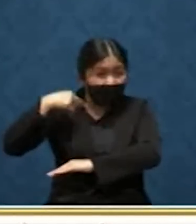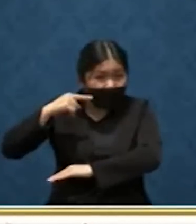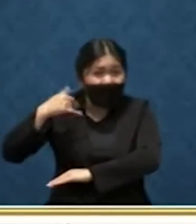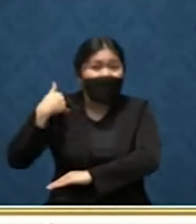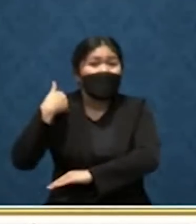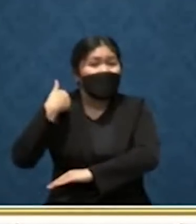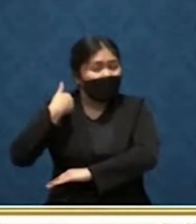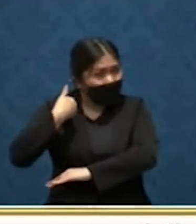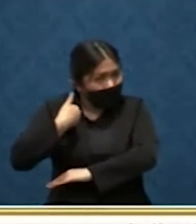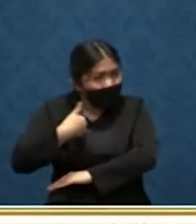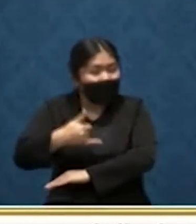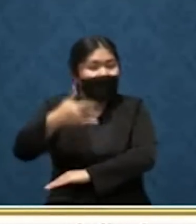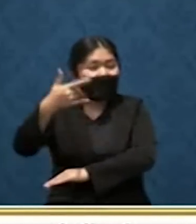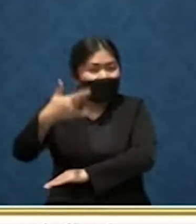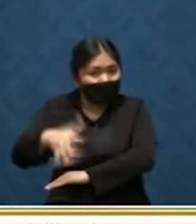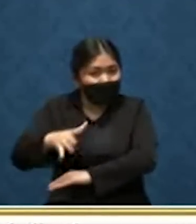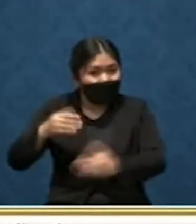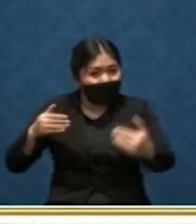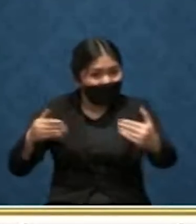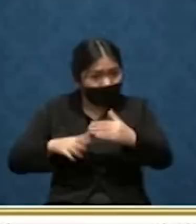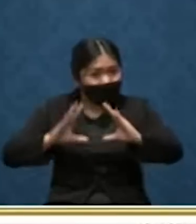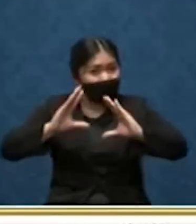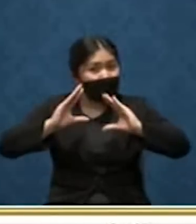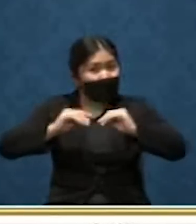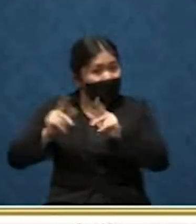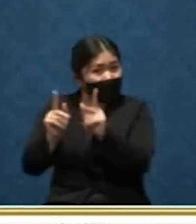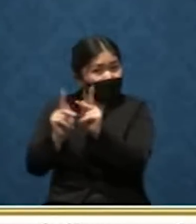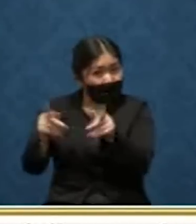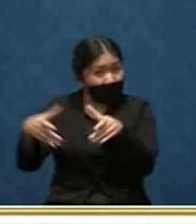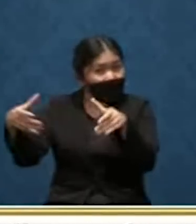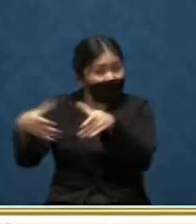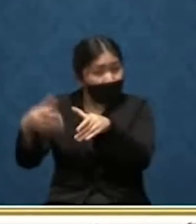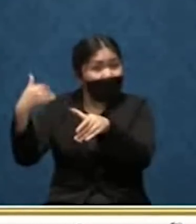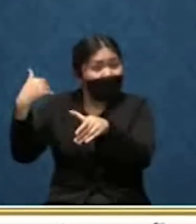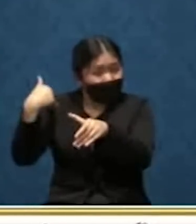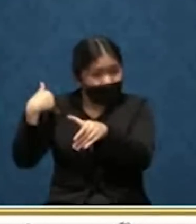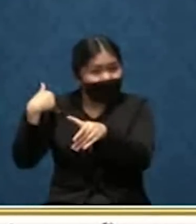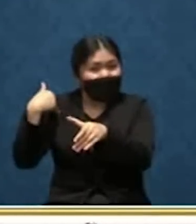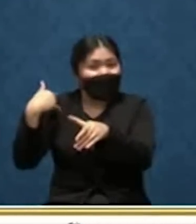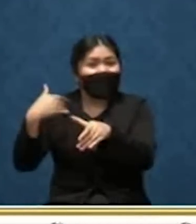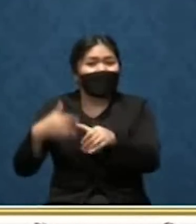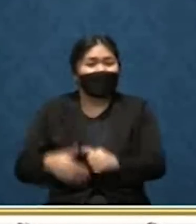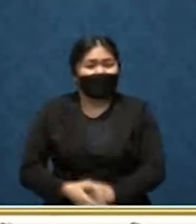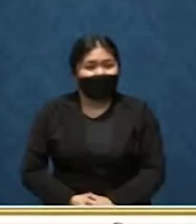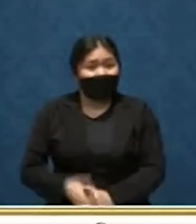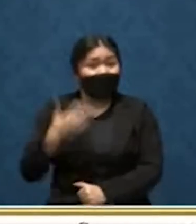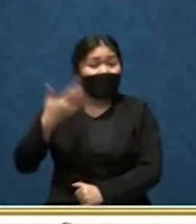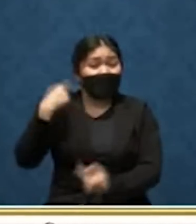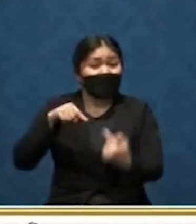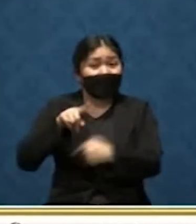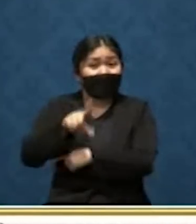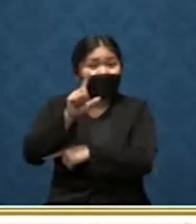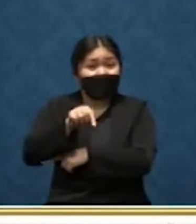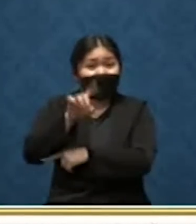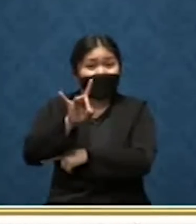ปรากฏตัวในที่ประชุมกรรมมาที่การ Entertainment Complexเมื่อวันที่